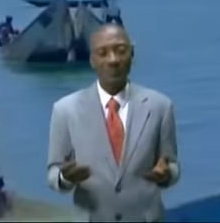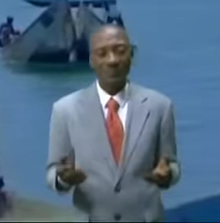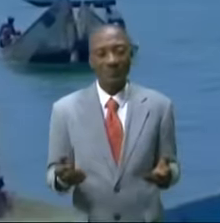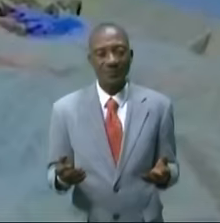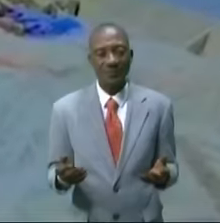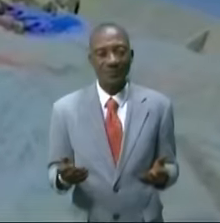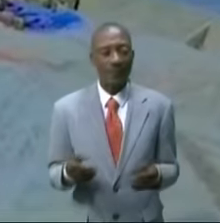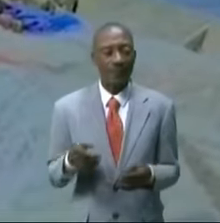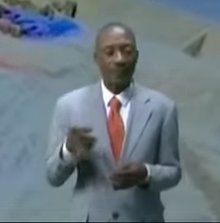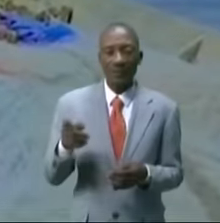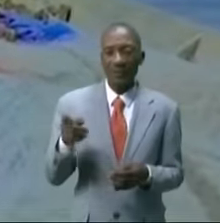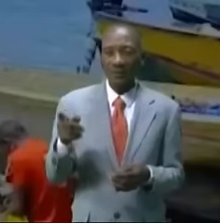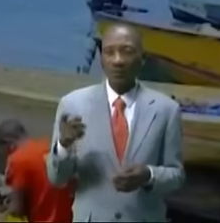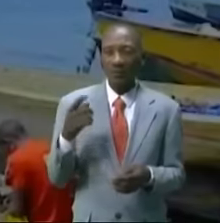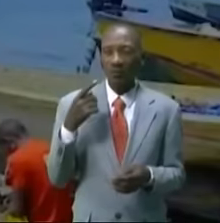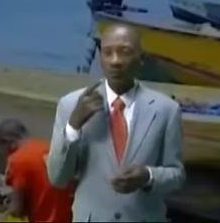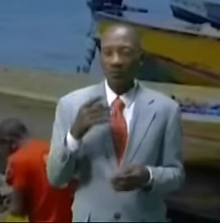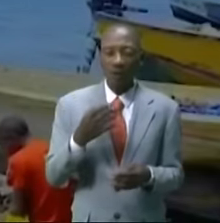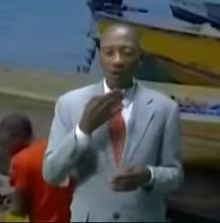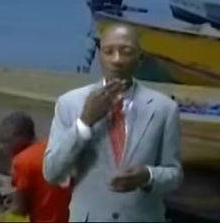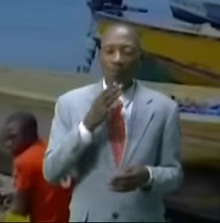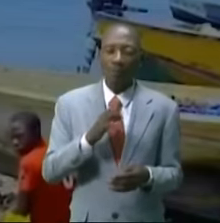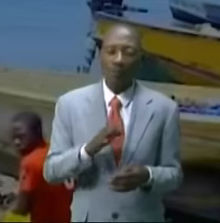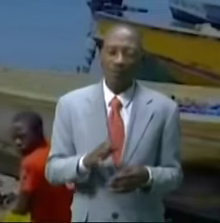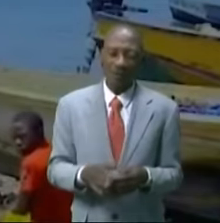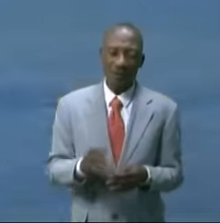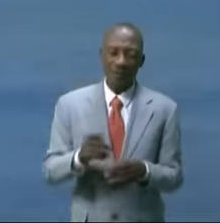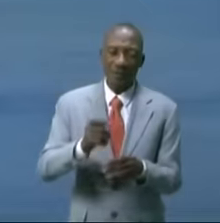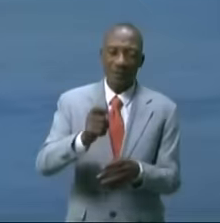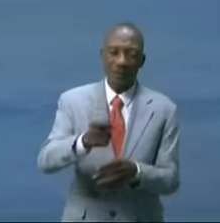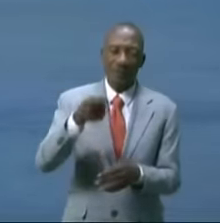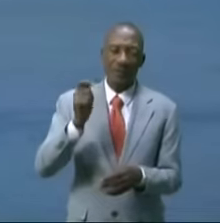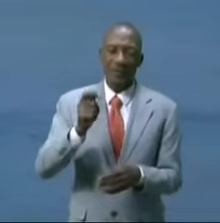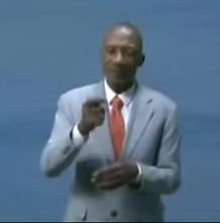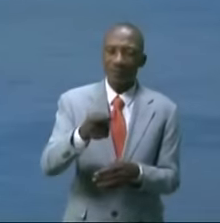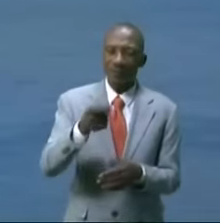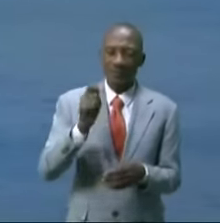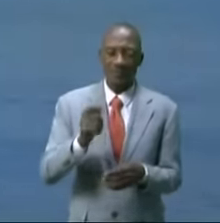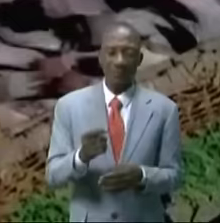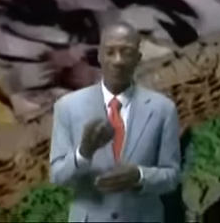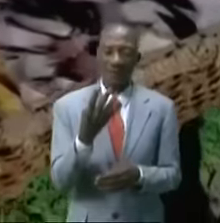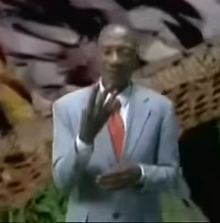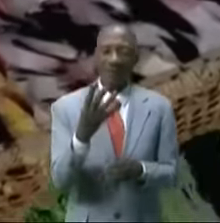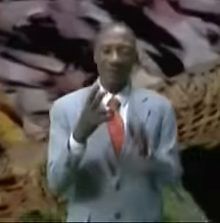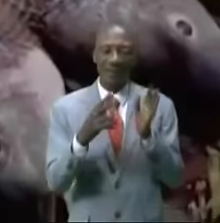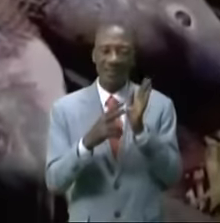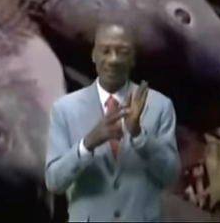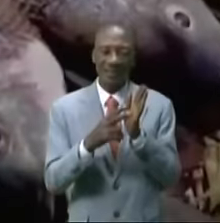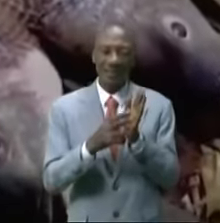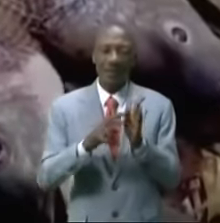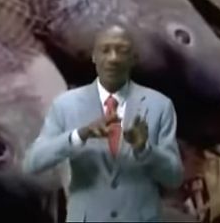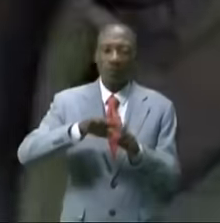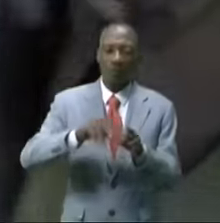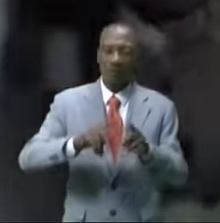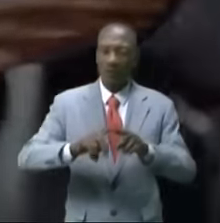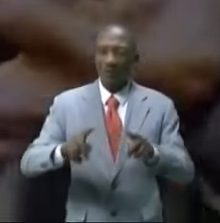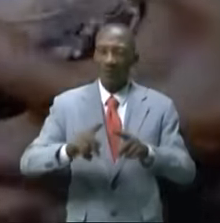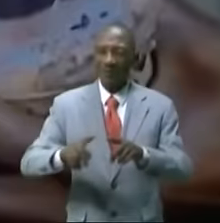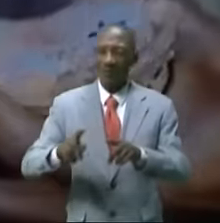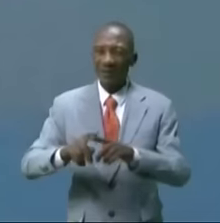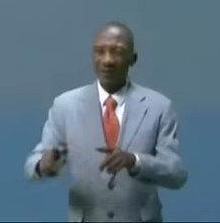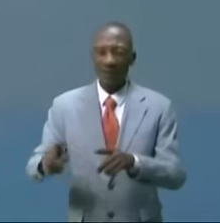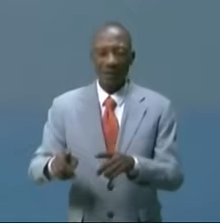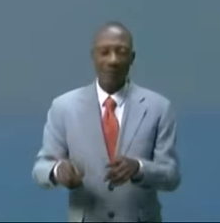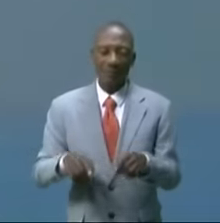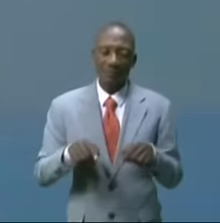mauvaise pratique de pêche illicite. Tenez, sur les 47 espèces de poissons qu'il a vues, il n'en reste que moins de 20 dans ses